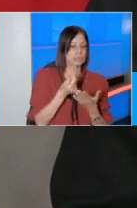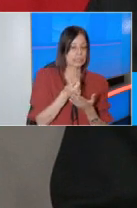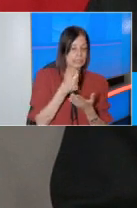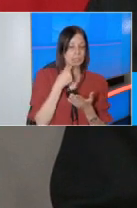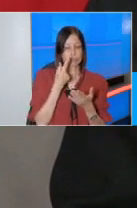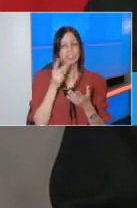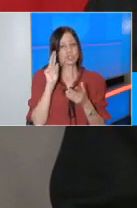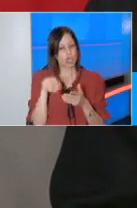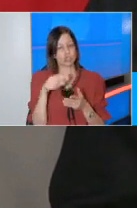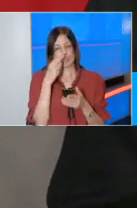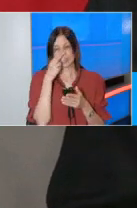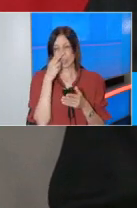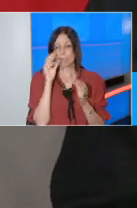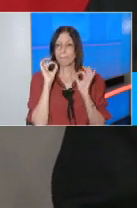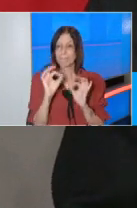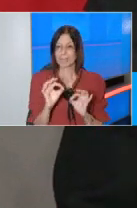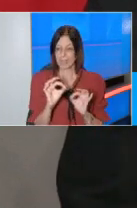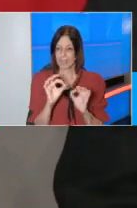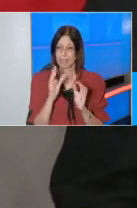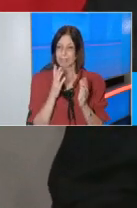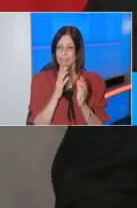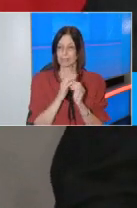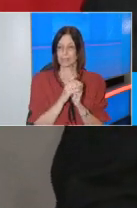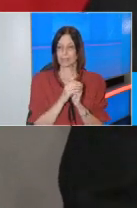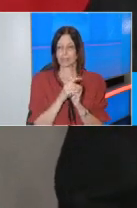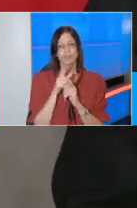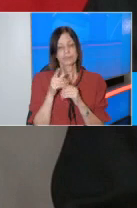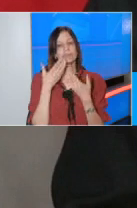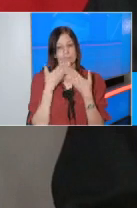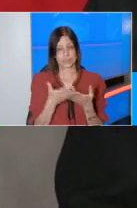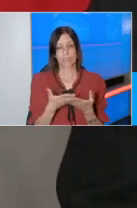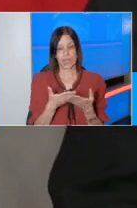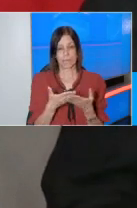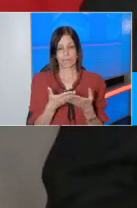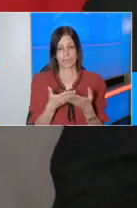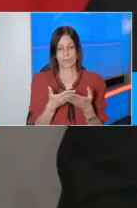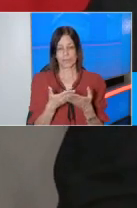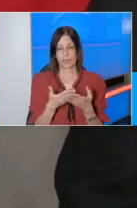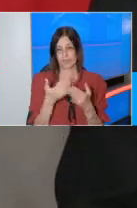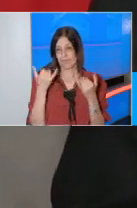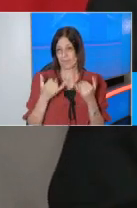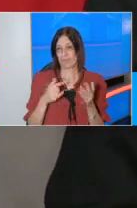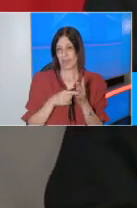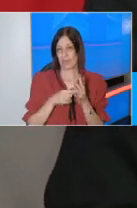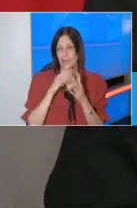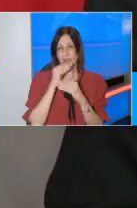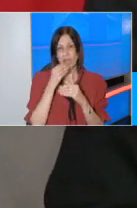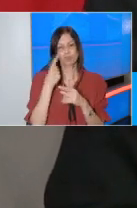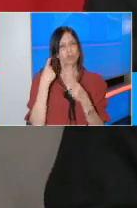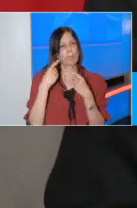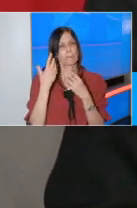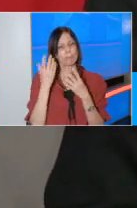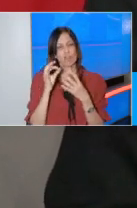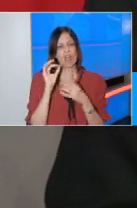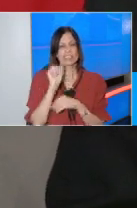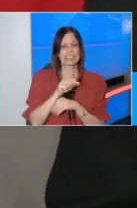כאן כן ניסיון באמת אמיתי וכן לסייע. עכשיו, מאחר שמדובר בשנים ארוכות מאוד